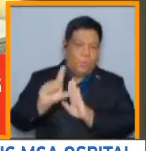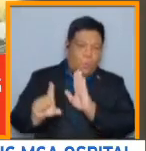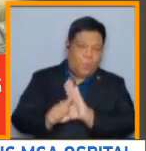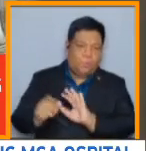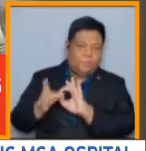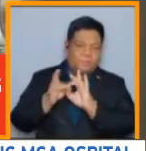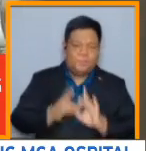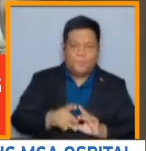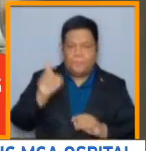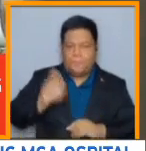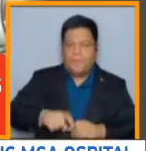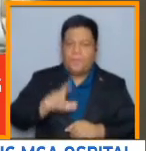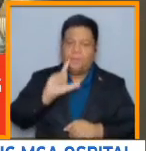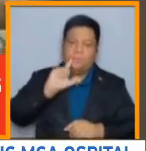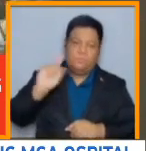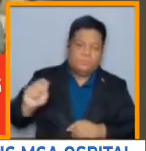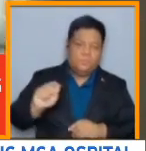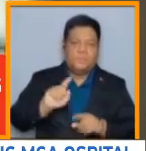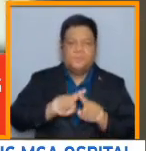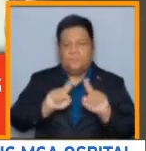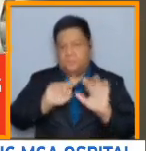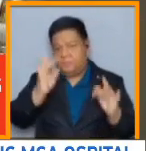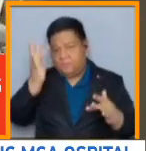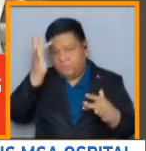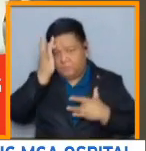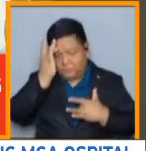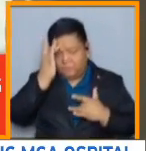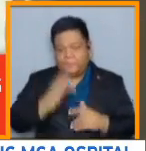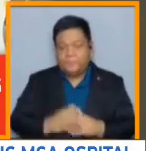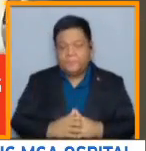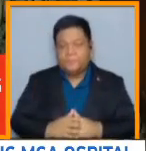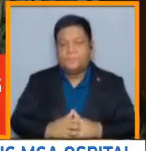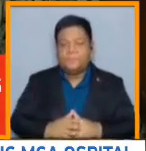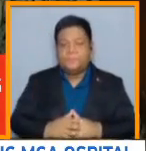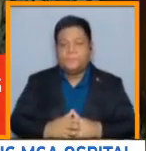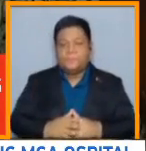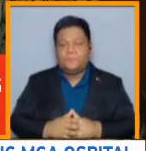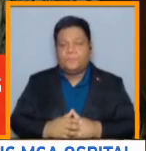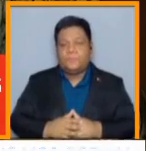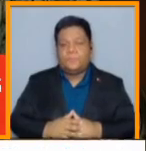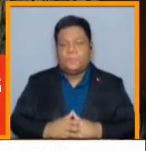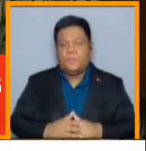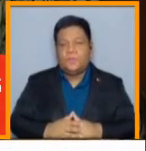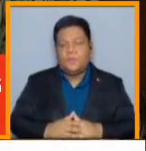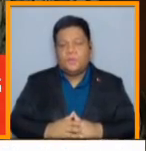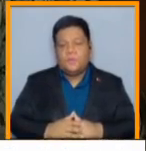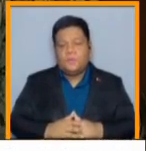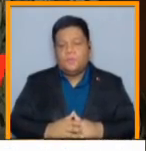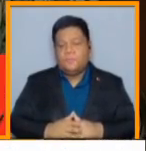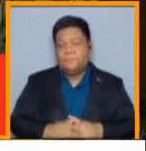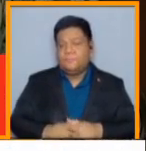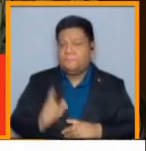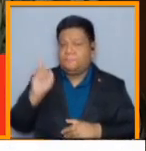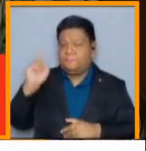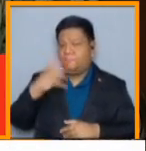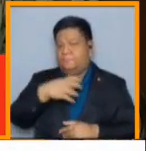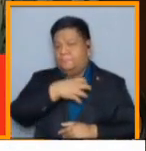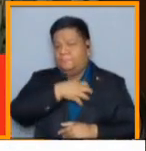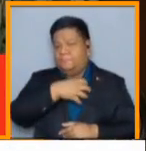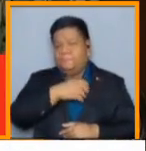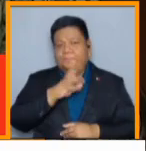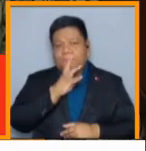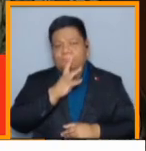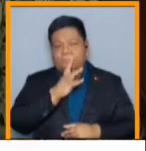of Notifiable Diseases and Health Events of Public Health Concern Act. We are planning po to file yung whole departure